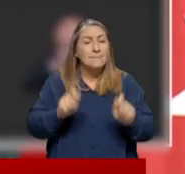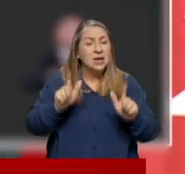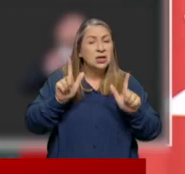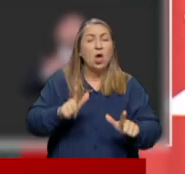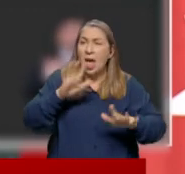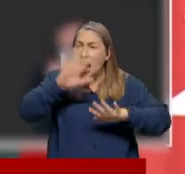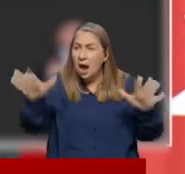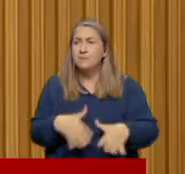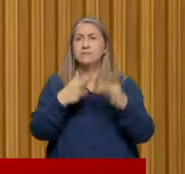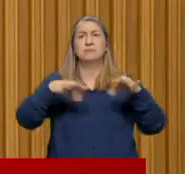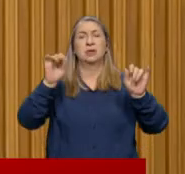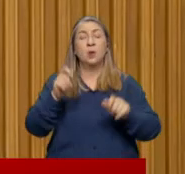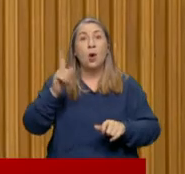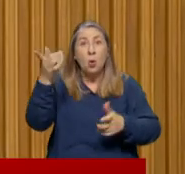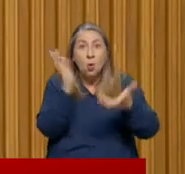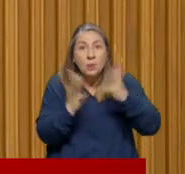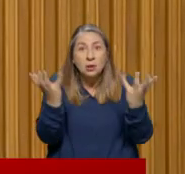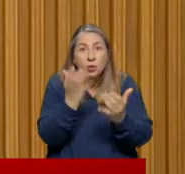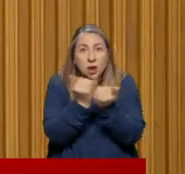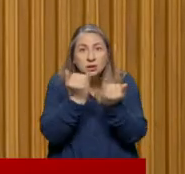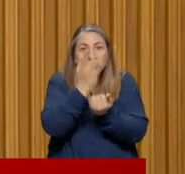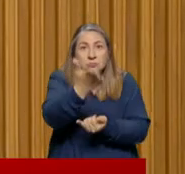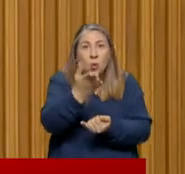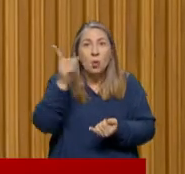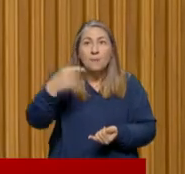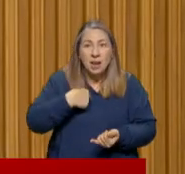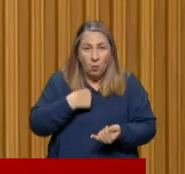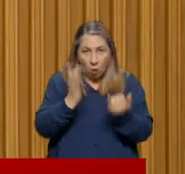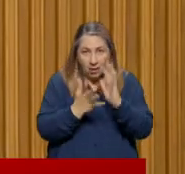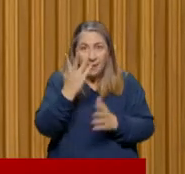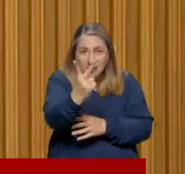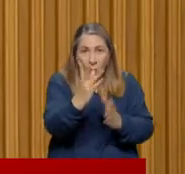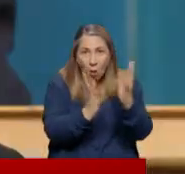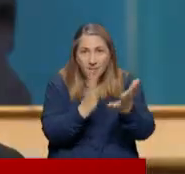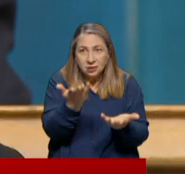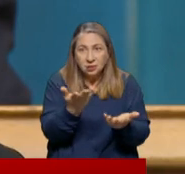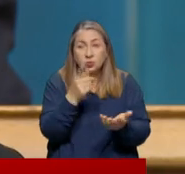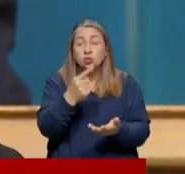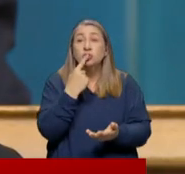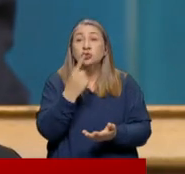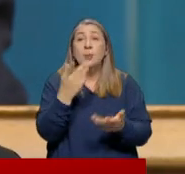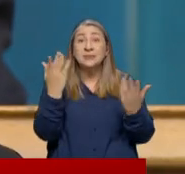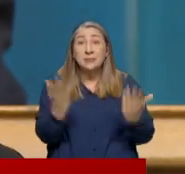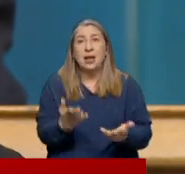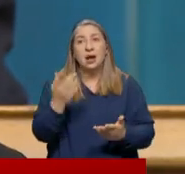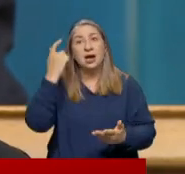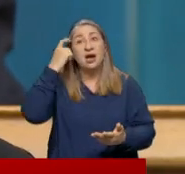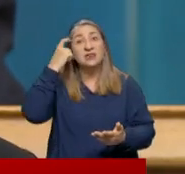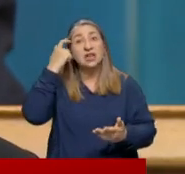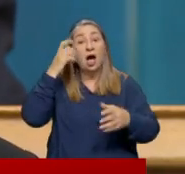adımları da yerinde Attık ya orman yanıyor kardeşim o orman Hem benim ormanı Hem senin ormanı bunu Söylemese bile